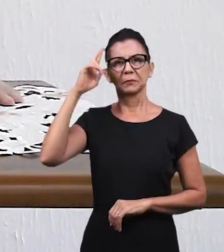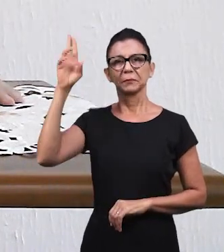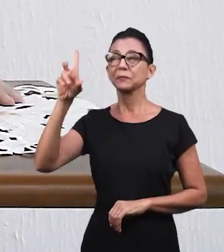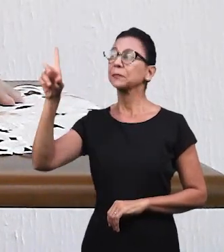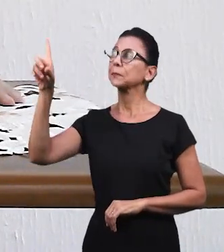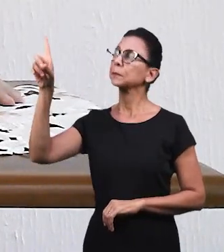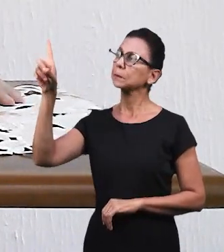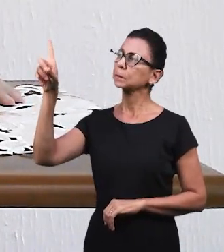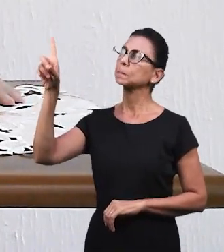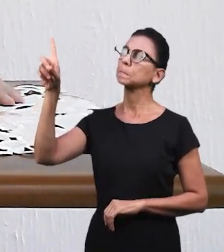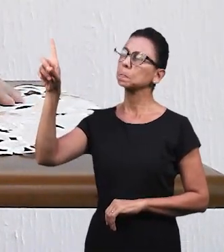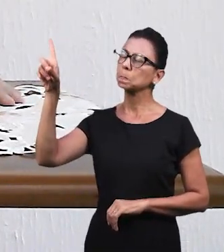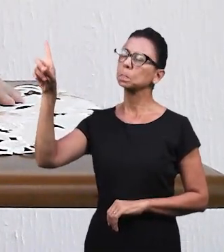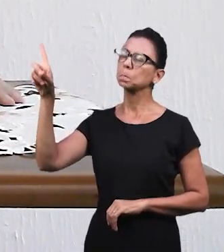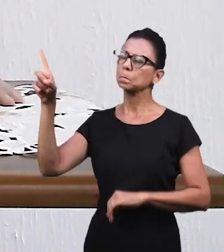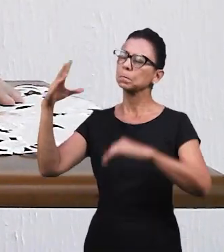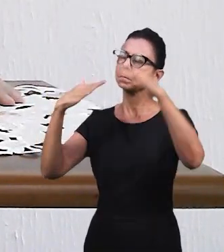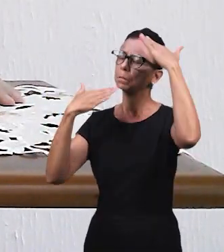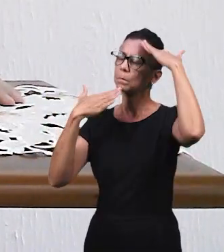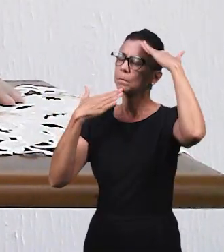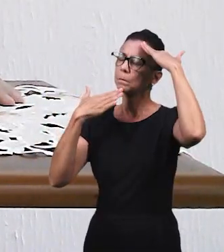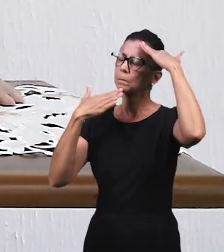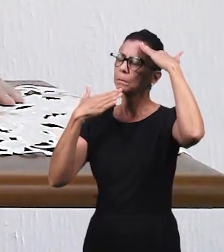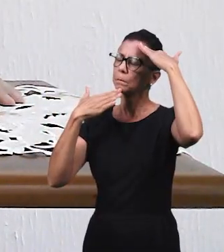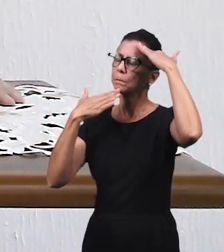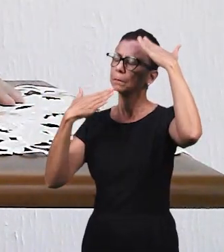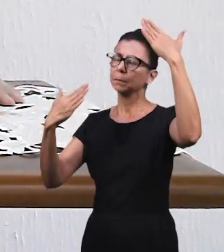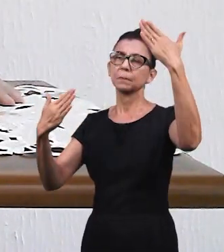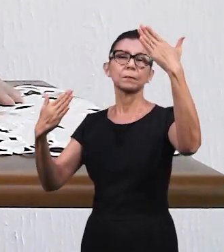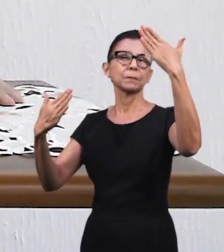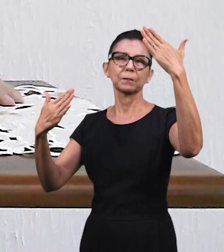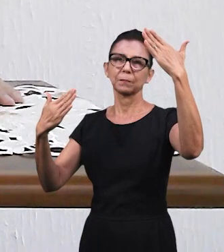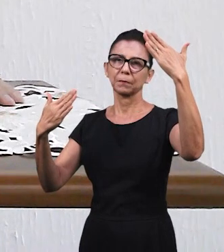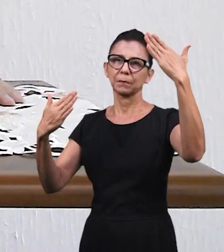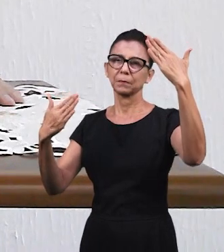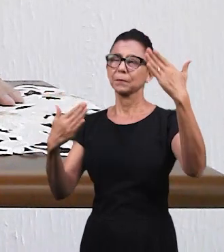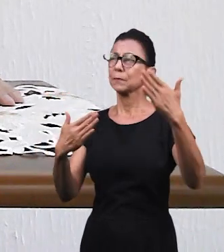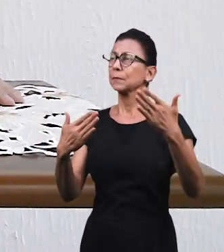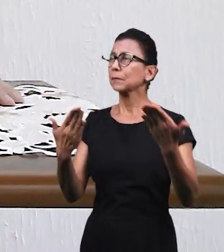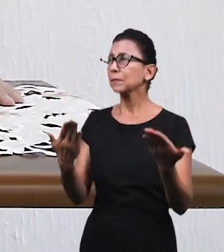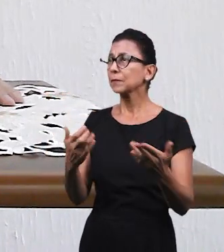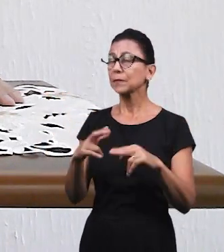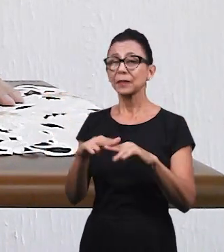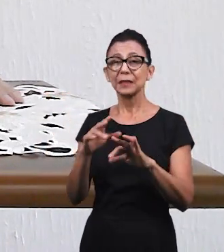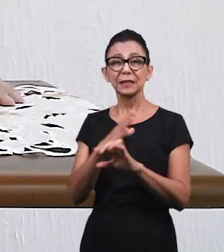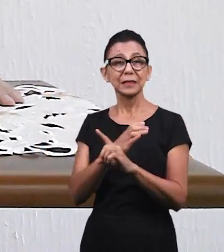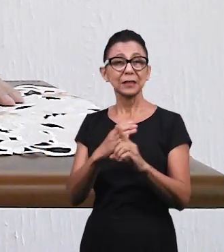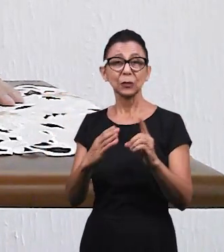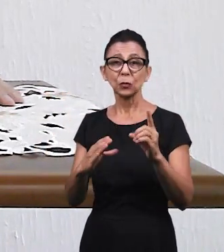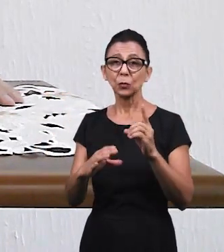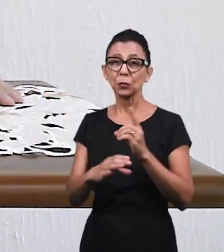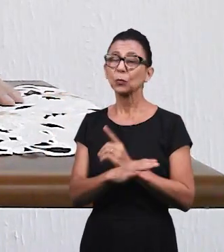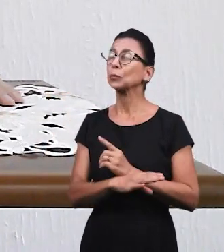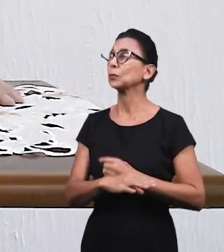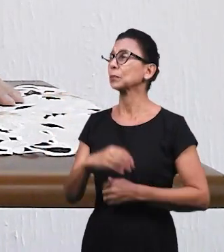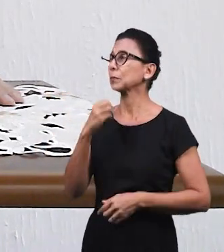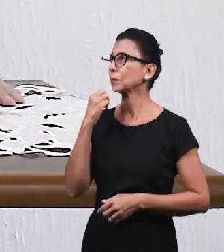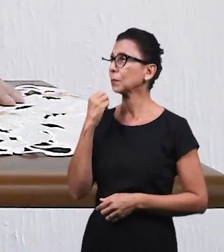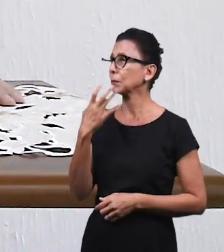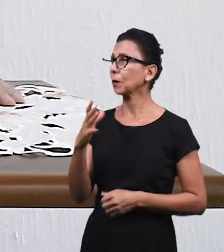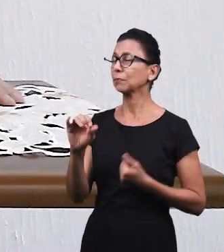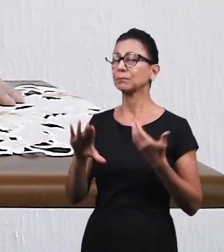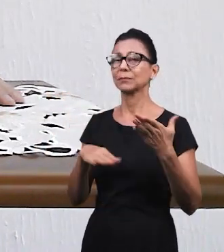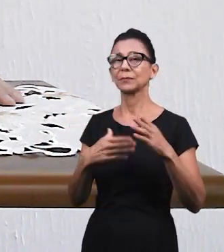Господь и Бог наш, мы благодарны Тебе за это богослужение, за эту привилегию